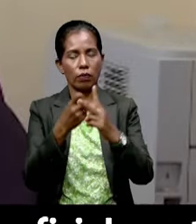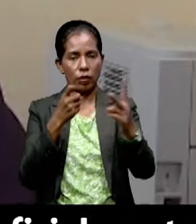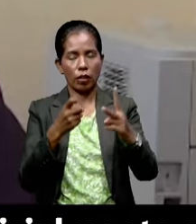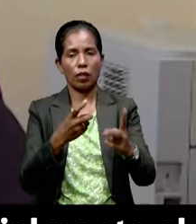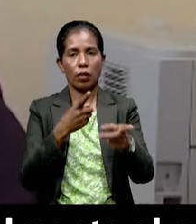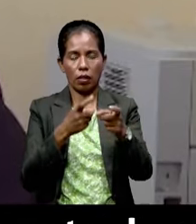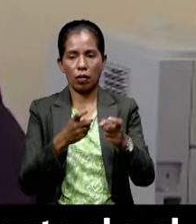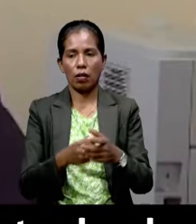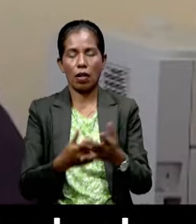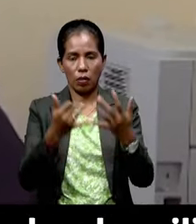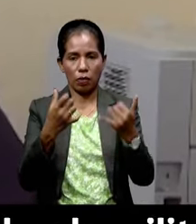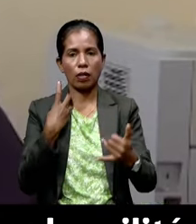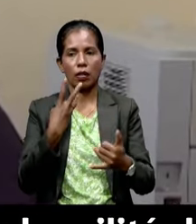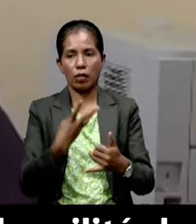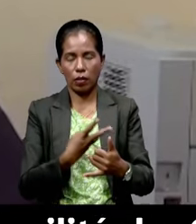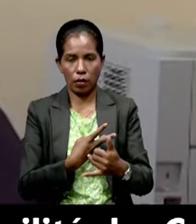ka ita